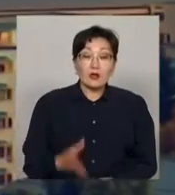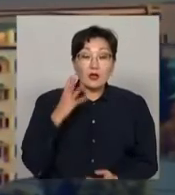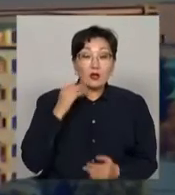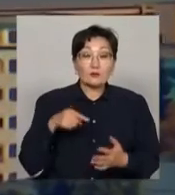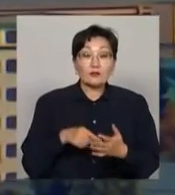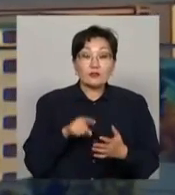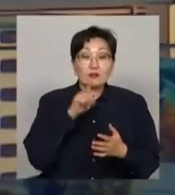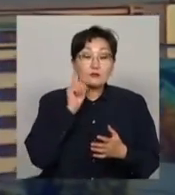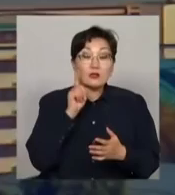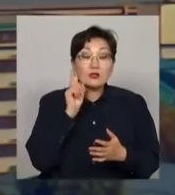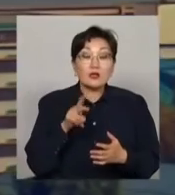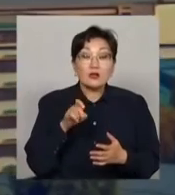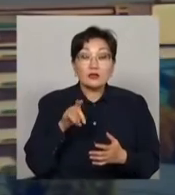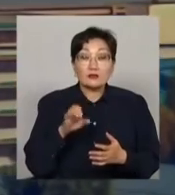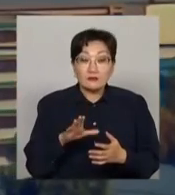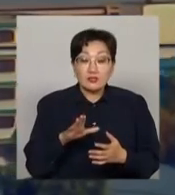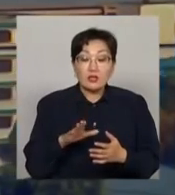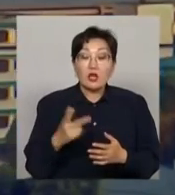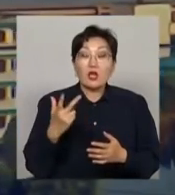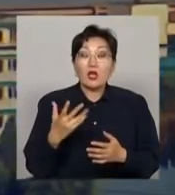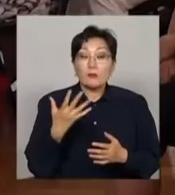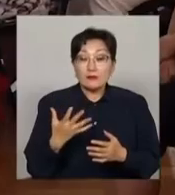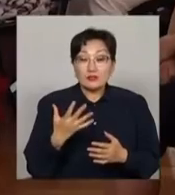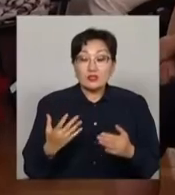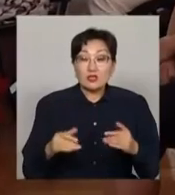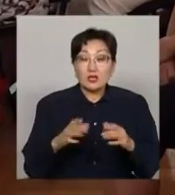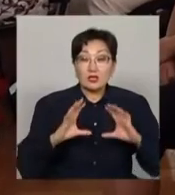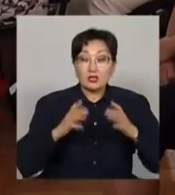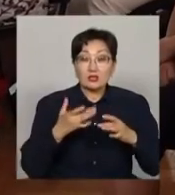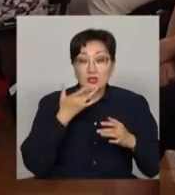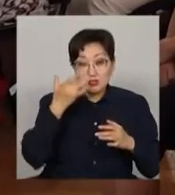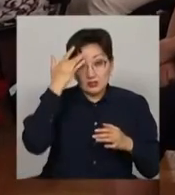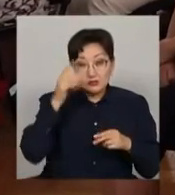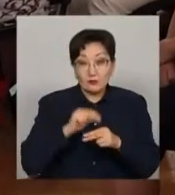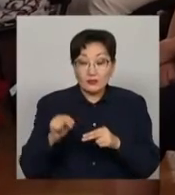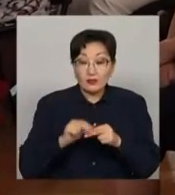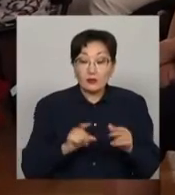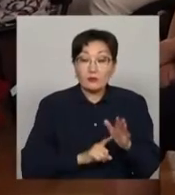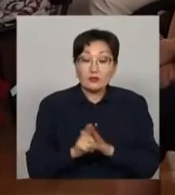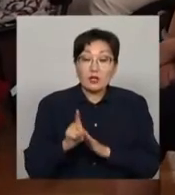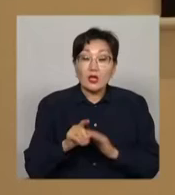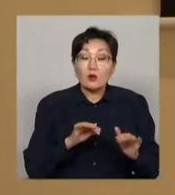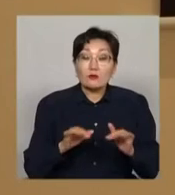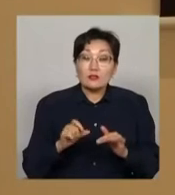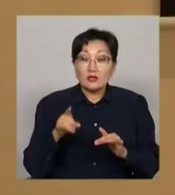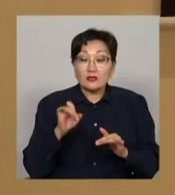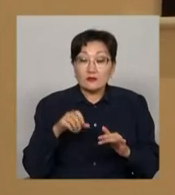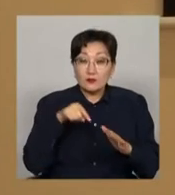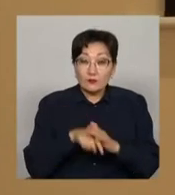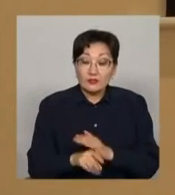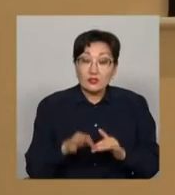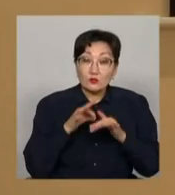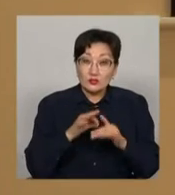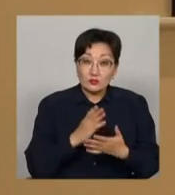Алматыда жас архившілердің 5-ші халықаралық жазғы мектебі басталды. Іс-шара Қазақстан Республикасы Президент архивінің базасы негізінде өткізіліп